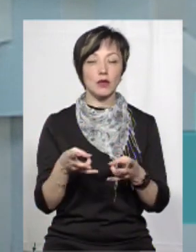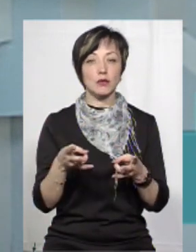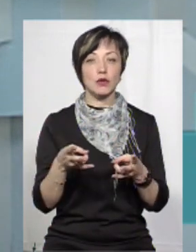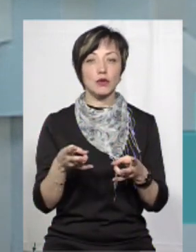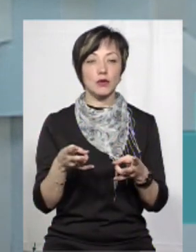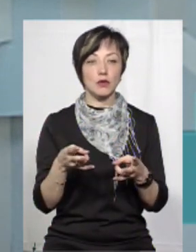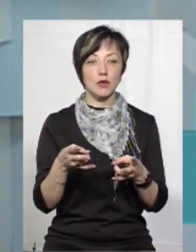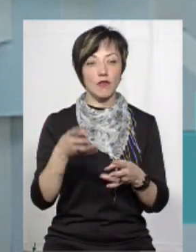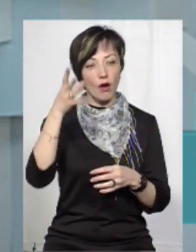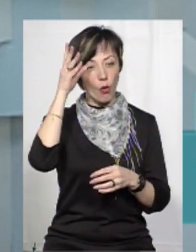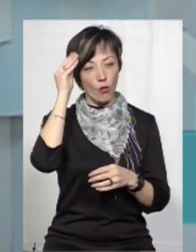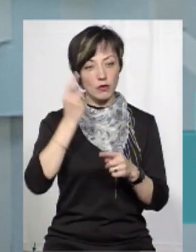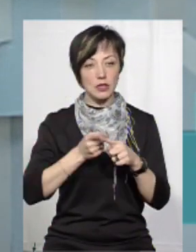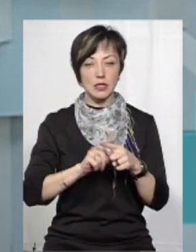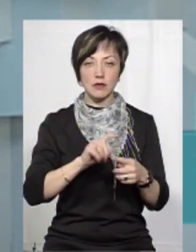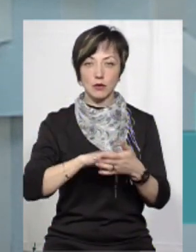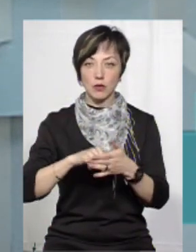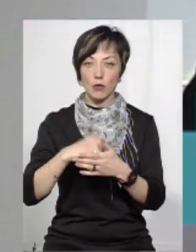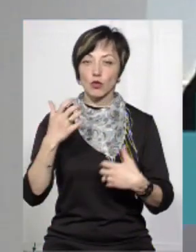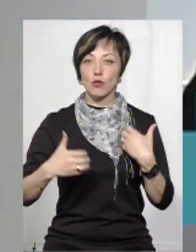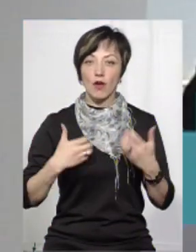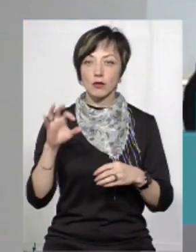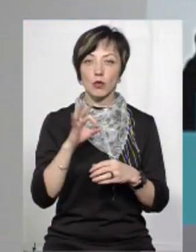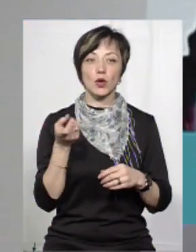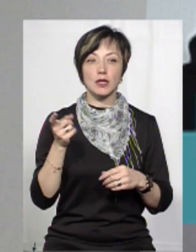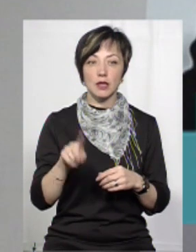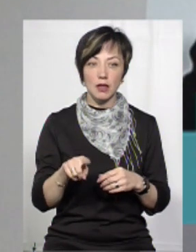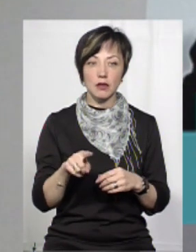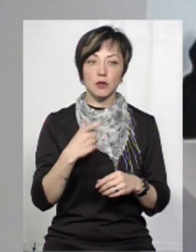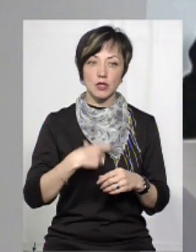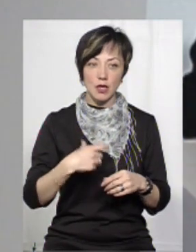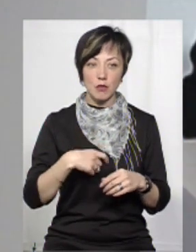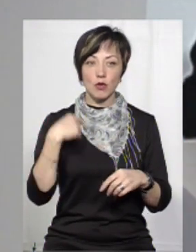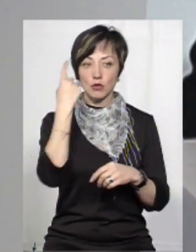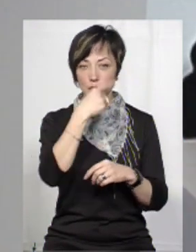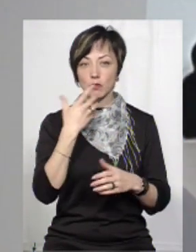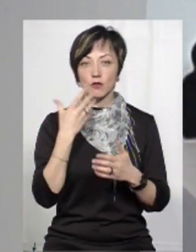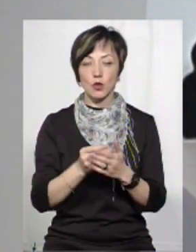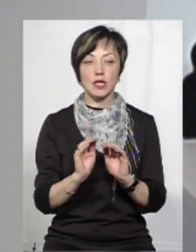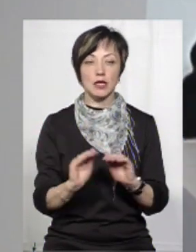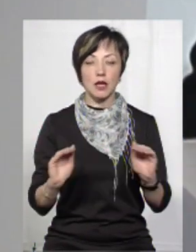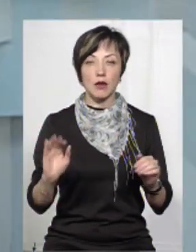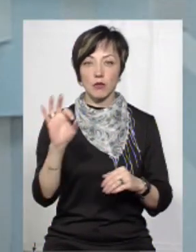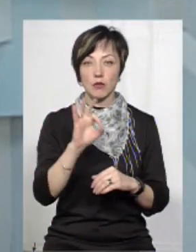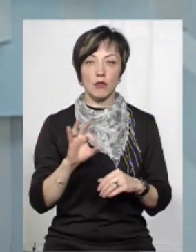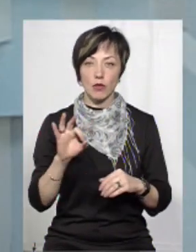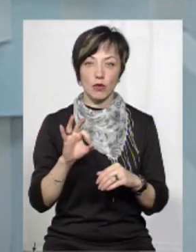потрібно враховувати ці всі чинники. І потурбуватися про те, турбуватися про себе особисто, про своїх дітей,